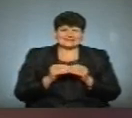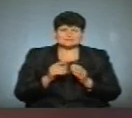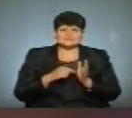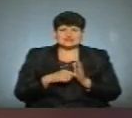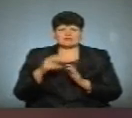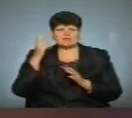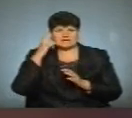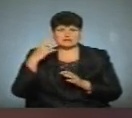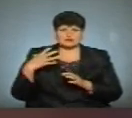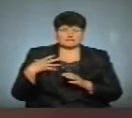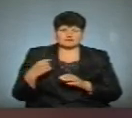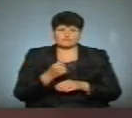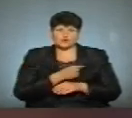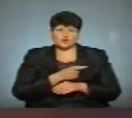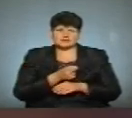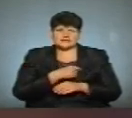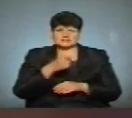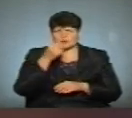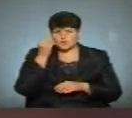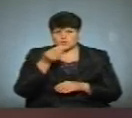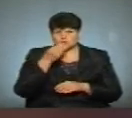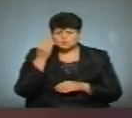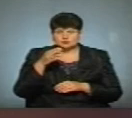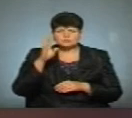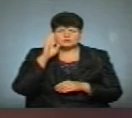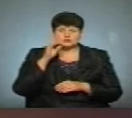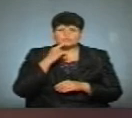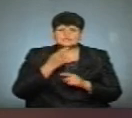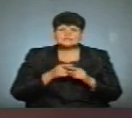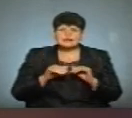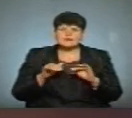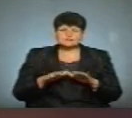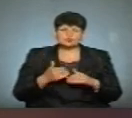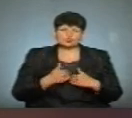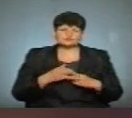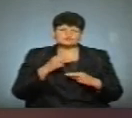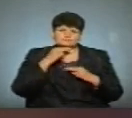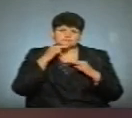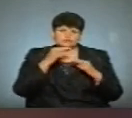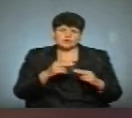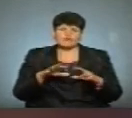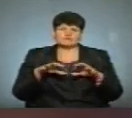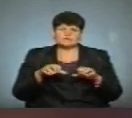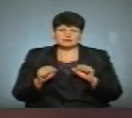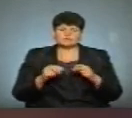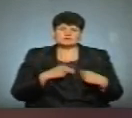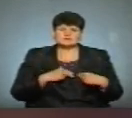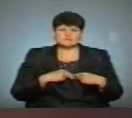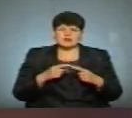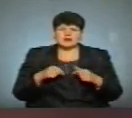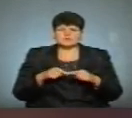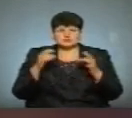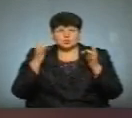Києві, Львові, Одесі та Ужгороді. Чоловік каже, цією акцією хочуть привернути увагу влади до працівників галузей